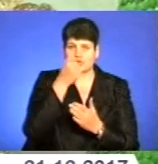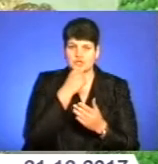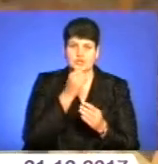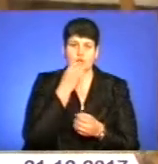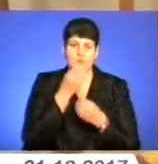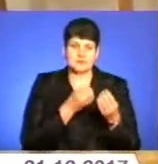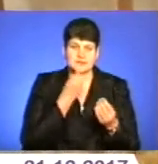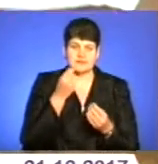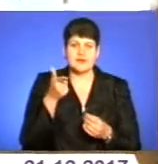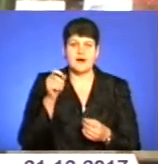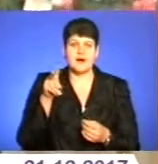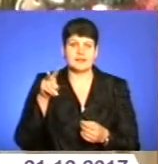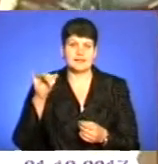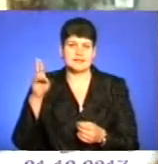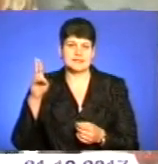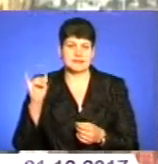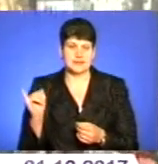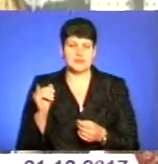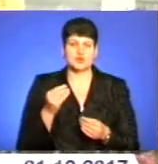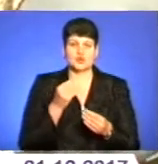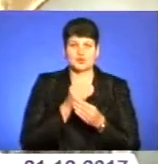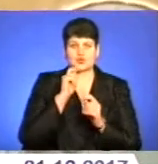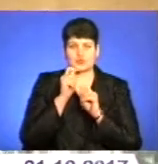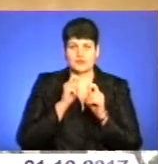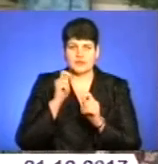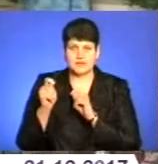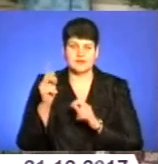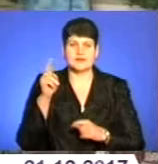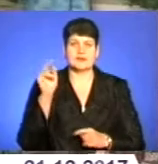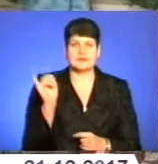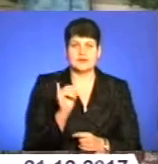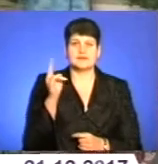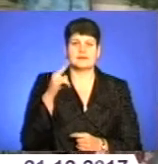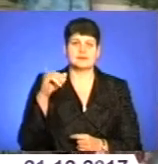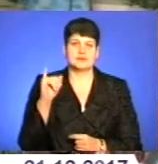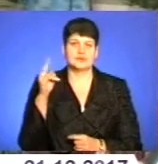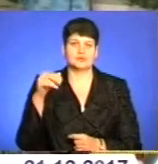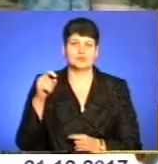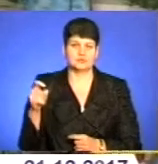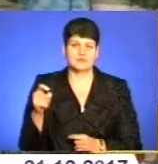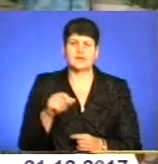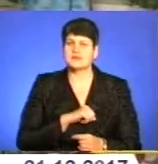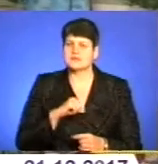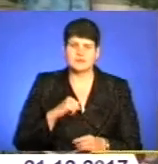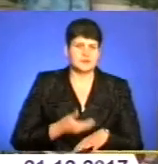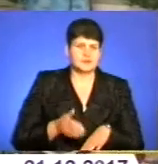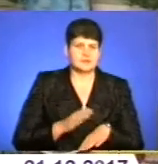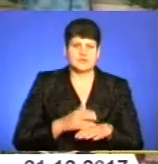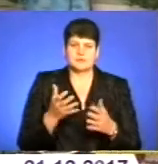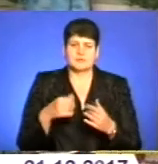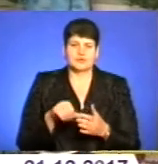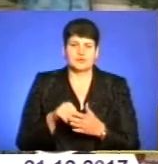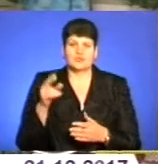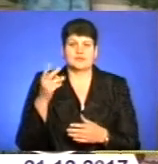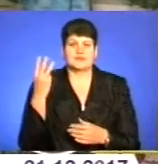галицькі сувеніри та різдвяна атрибутика і дідух – різдвяний дух. Найскладніше, звичайно, брати участь в 3-й номінації, оскільки тут треба